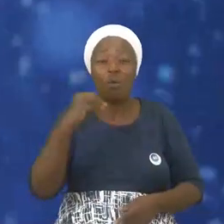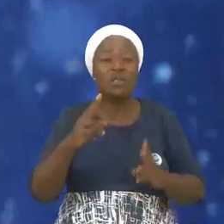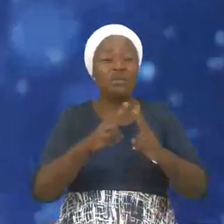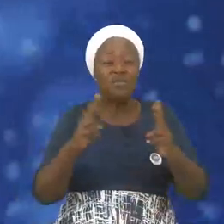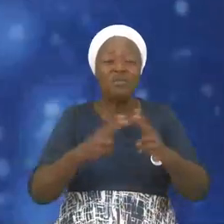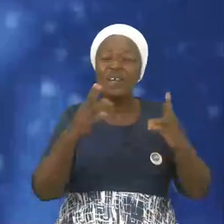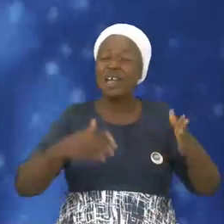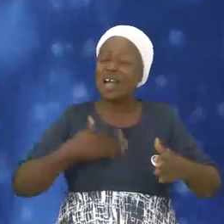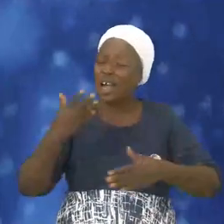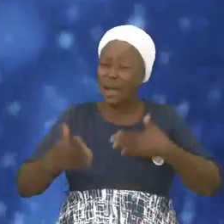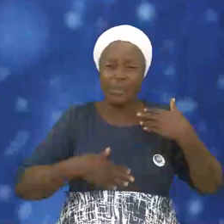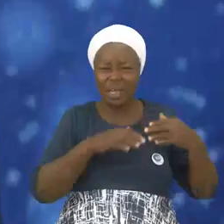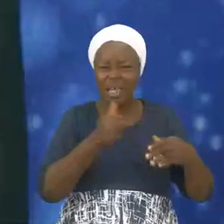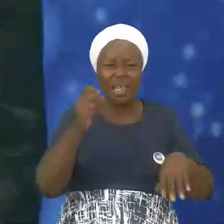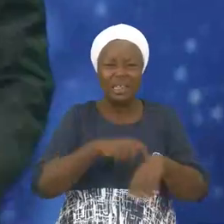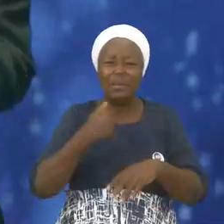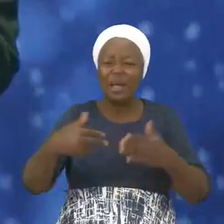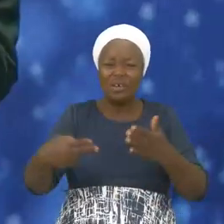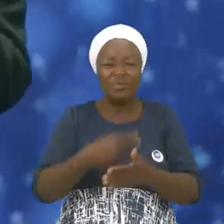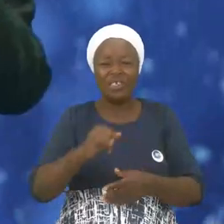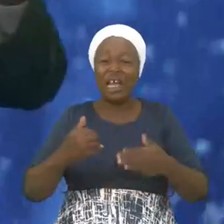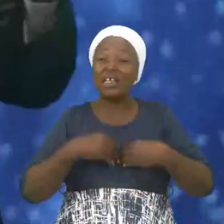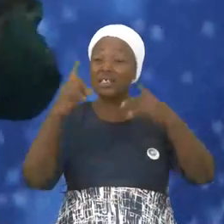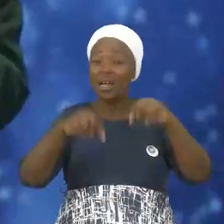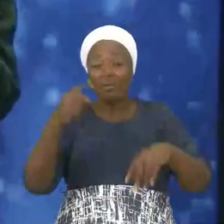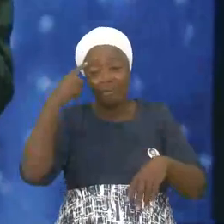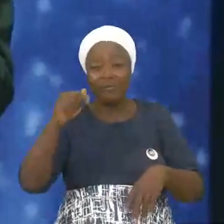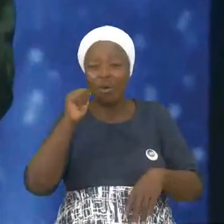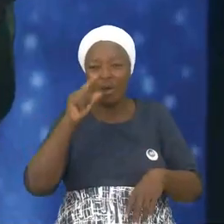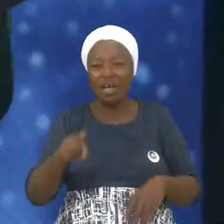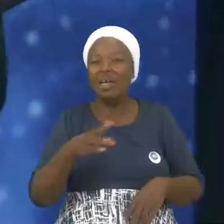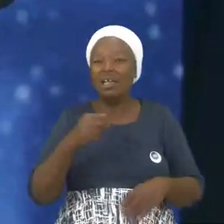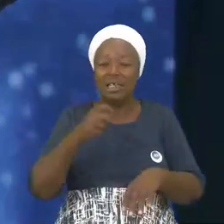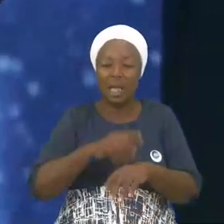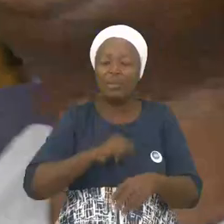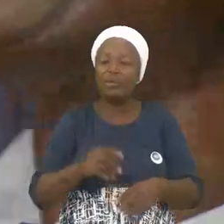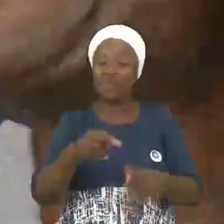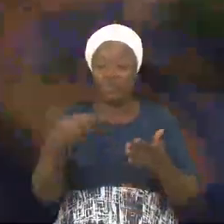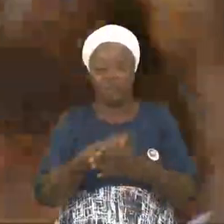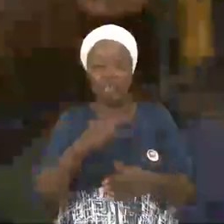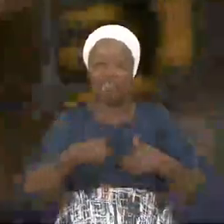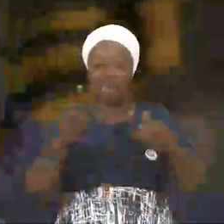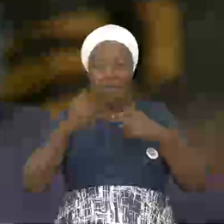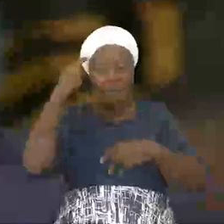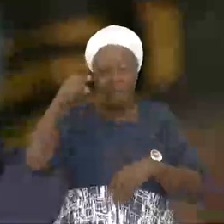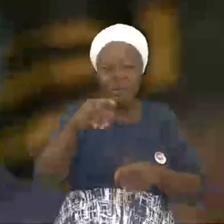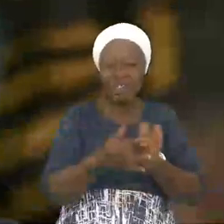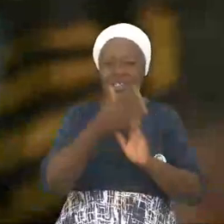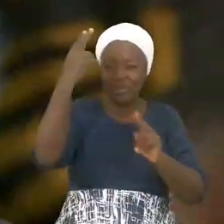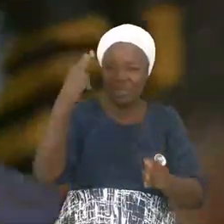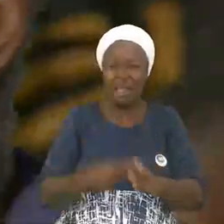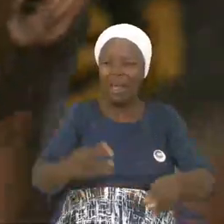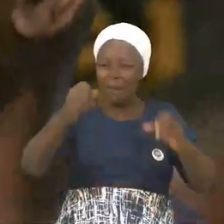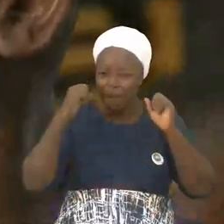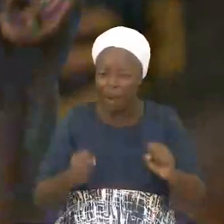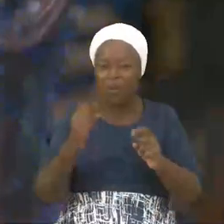de ta santé. Oh, cette femme était si heureuse. Le moment de rafraîchissement est venu pour elle. Et un